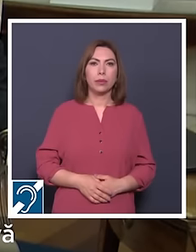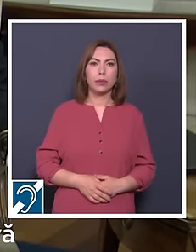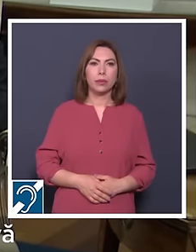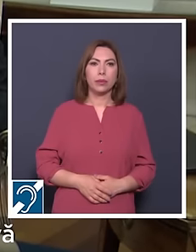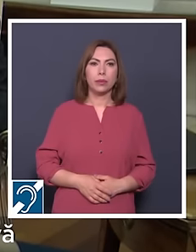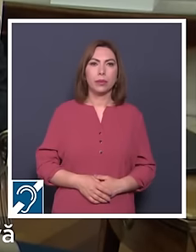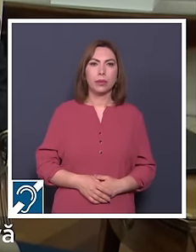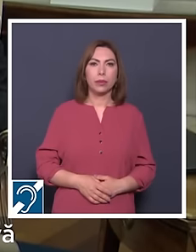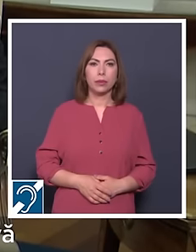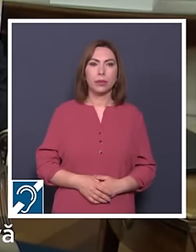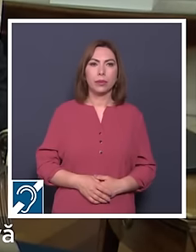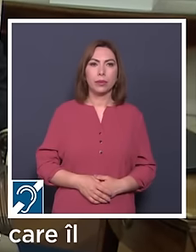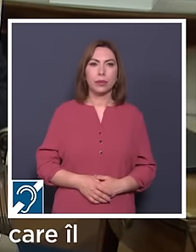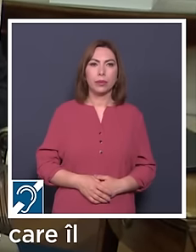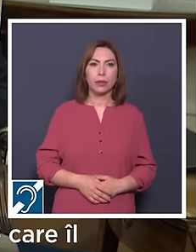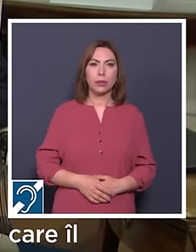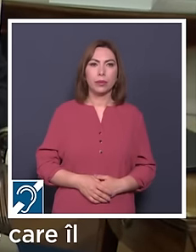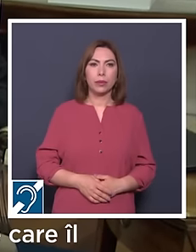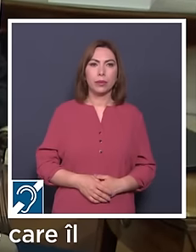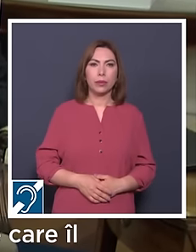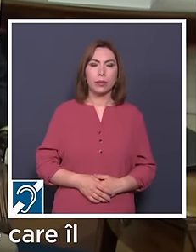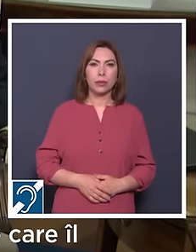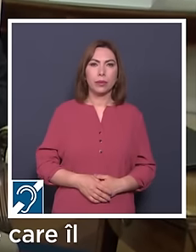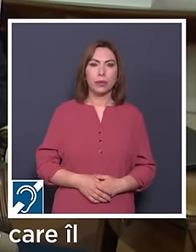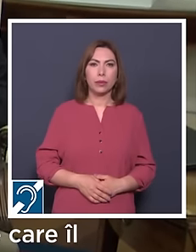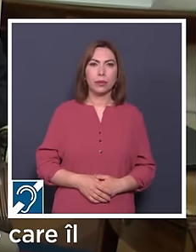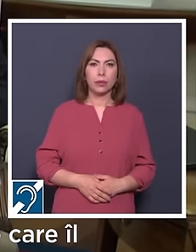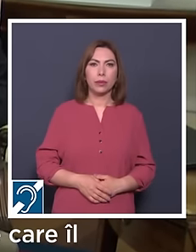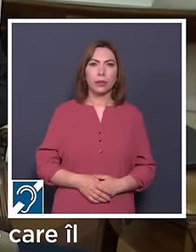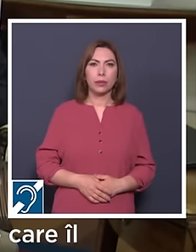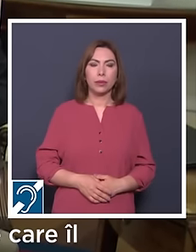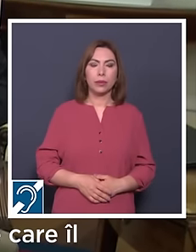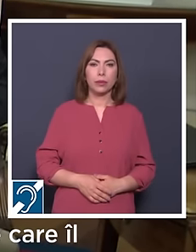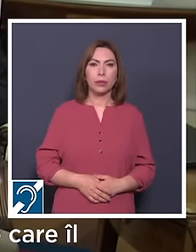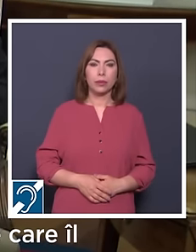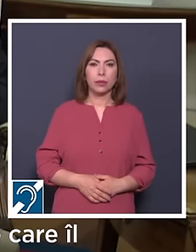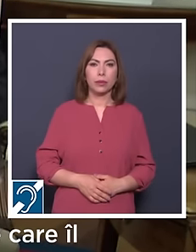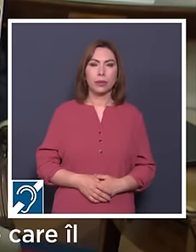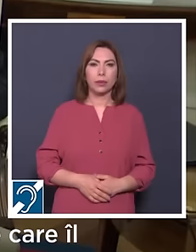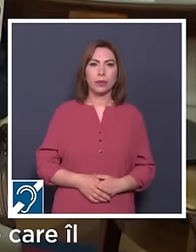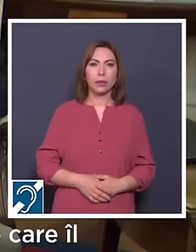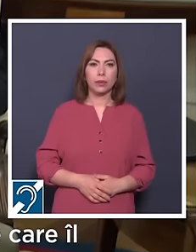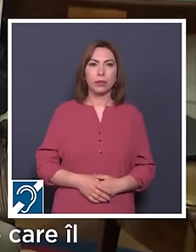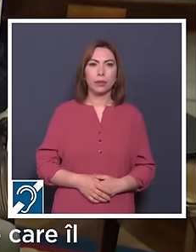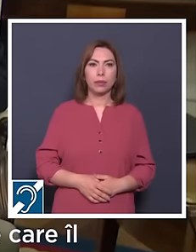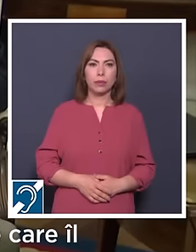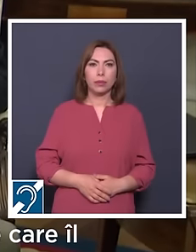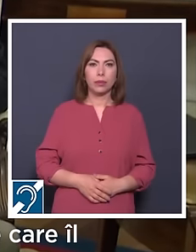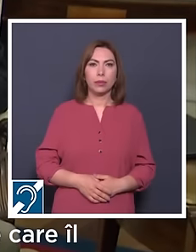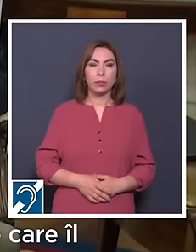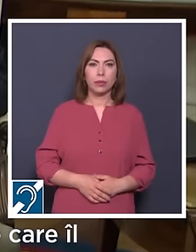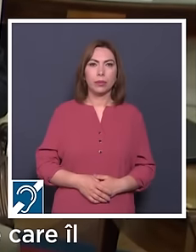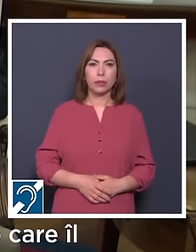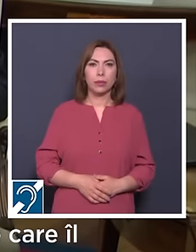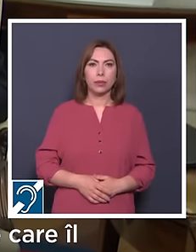President, for your leadership, especially Black Sea, you've been incredible stood up, and the help you provided for